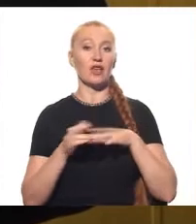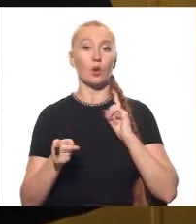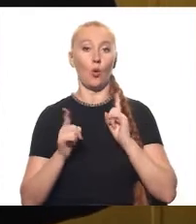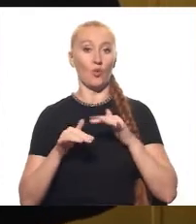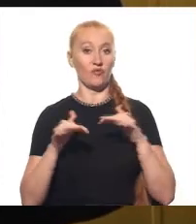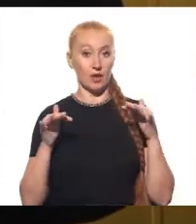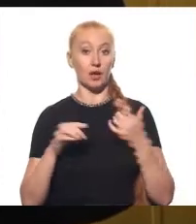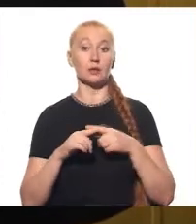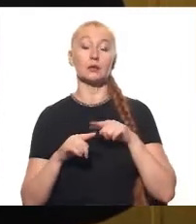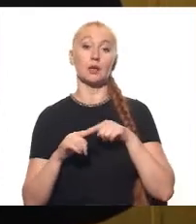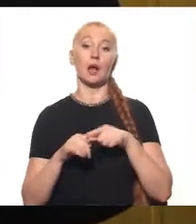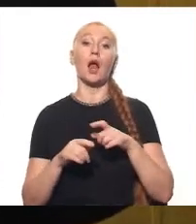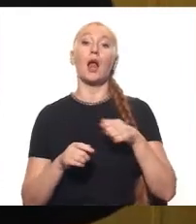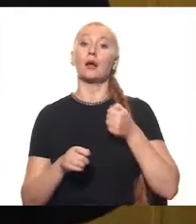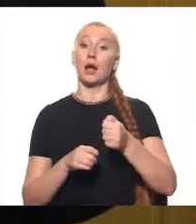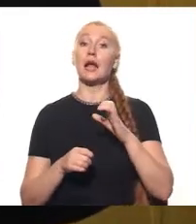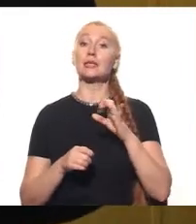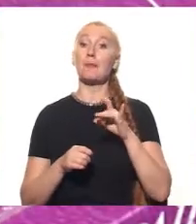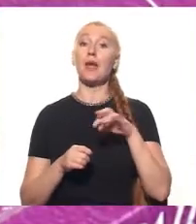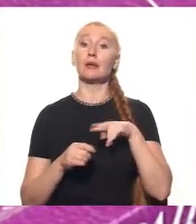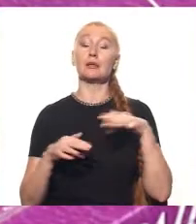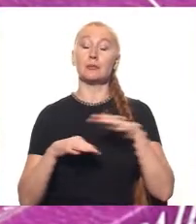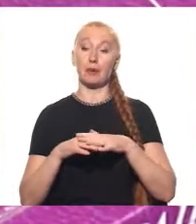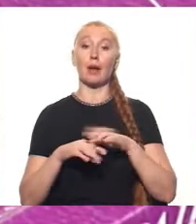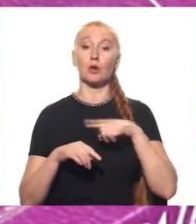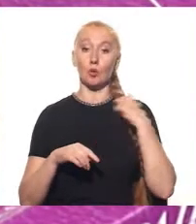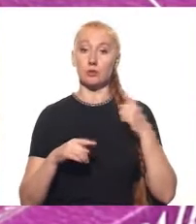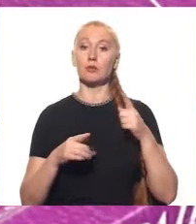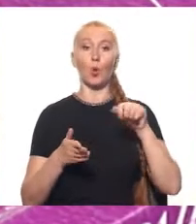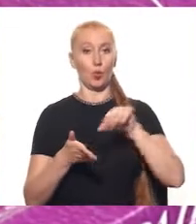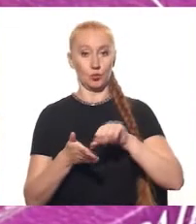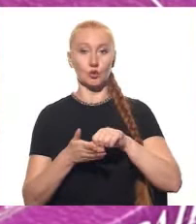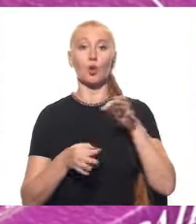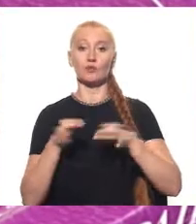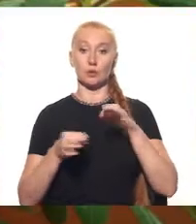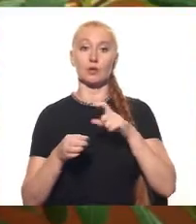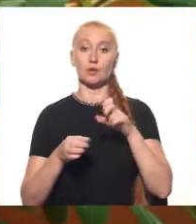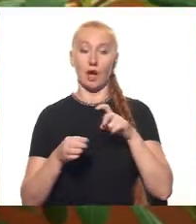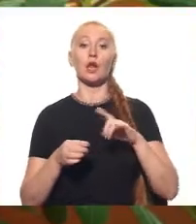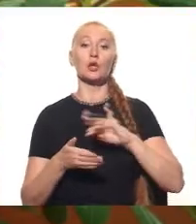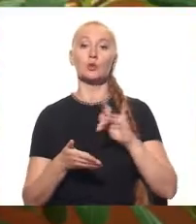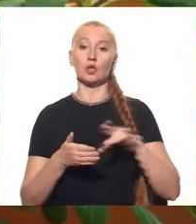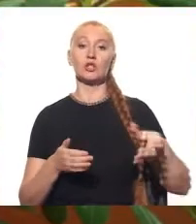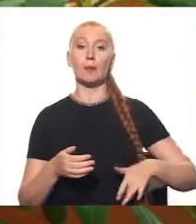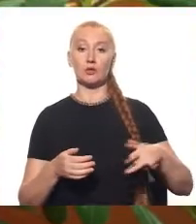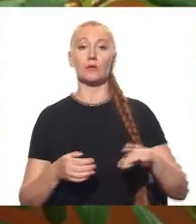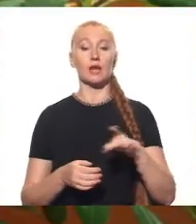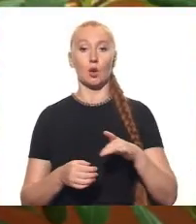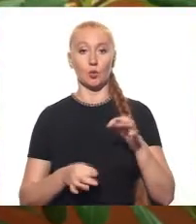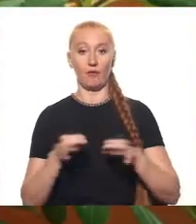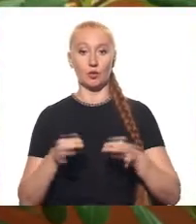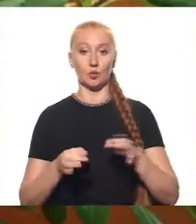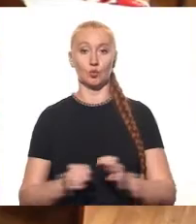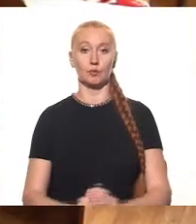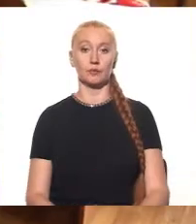відеоконференції. Представник Сбербанку Росії, співвідповідача, має бути присутнім у судовій залі столичного Печерського районного суду.